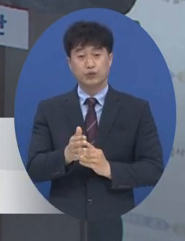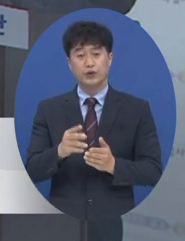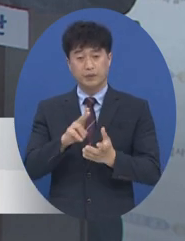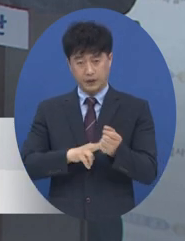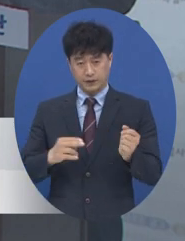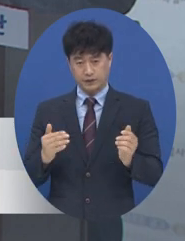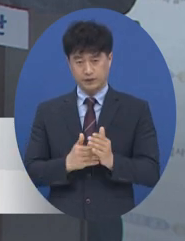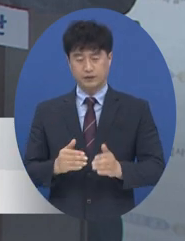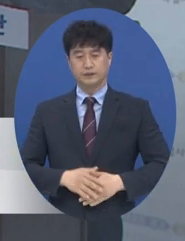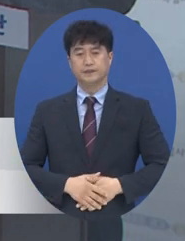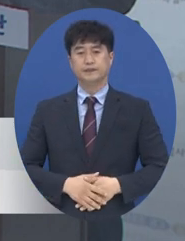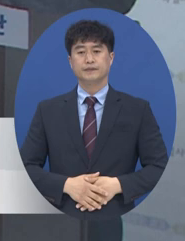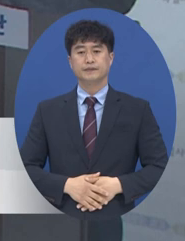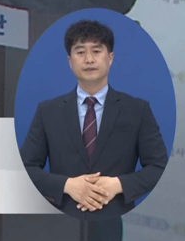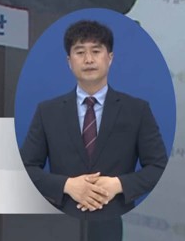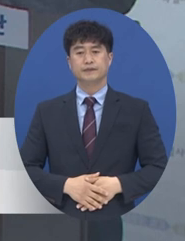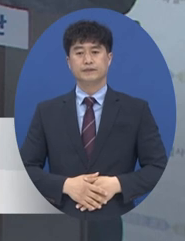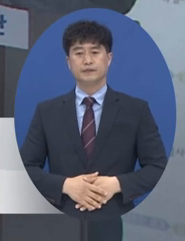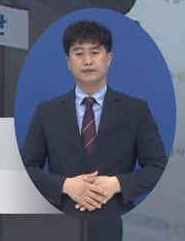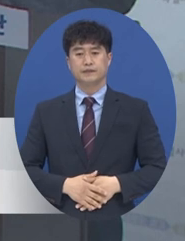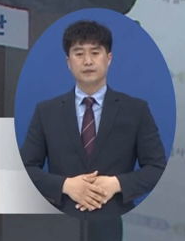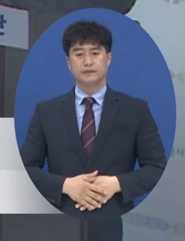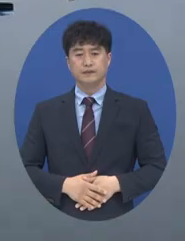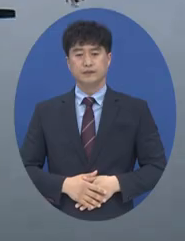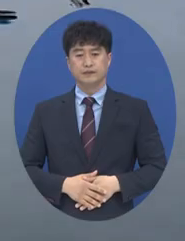어획물을 판매했습니다. 보도에 최창순 기자입니다.